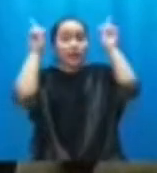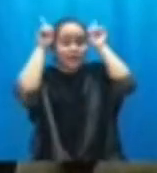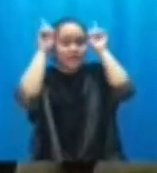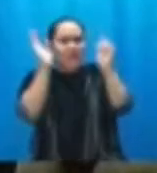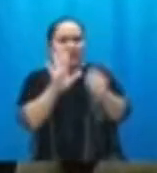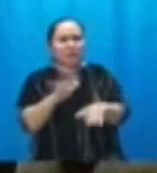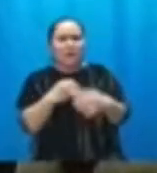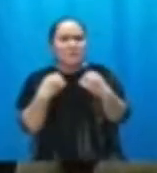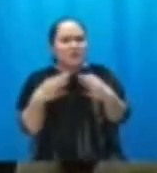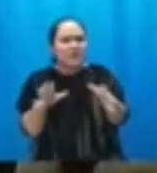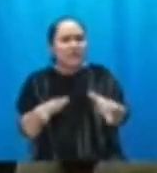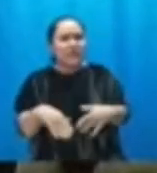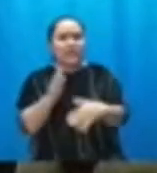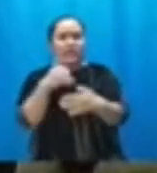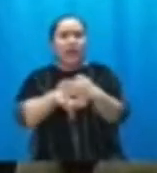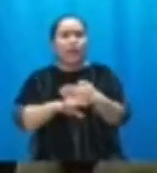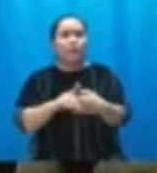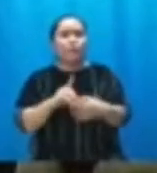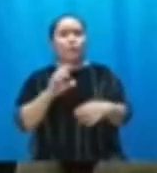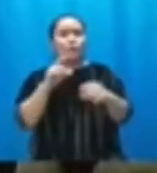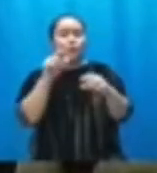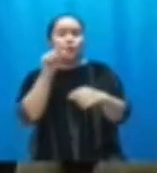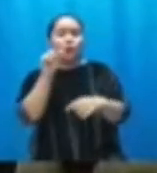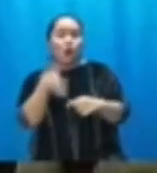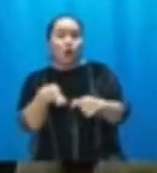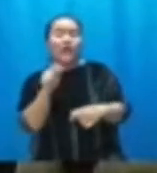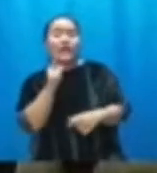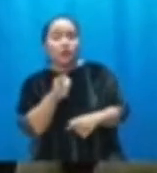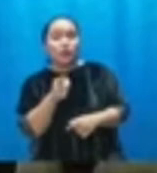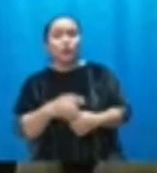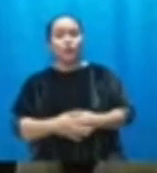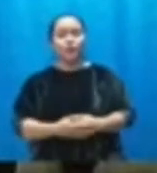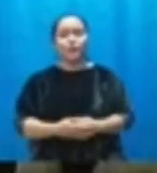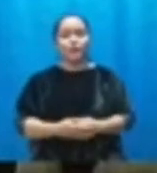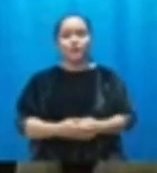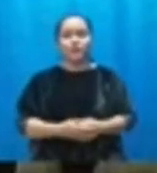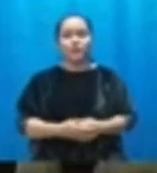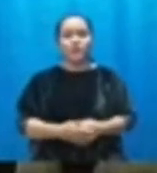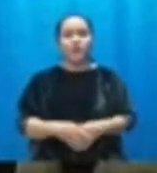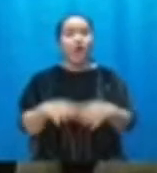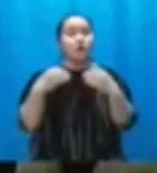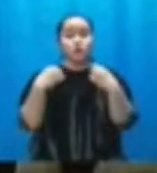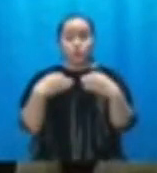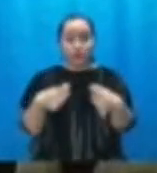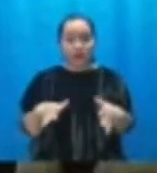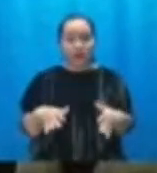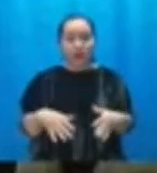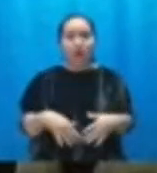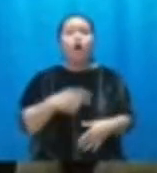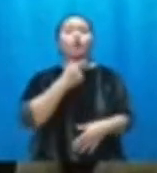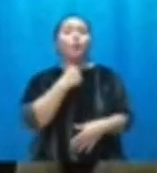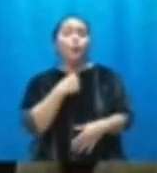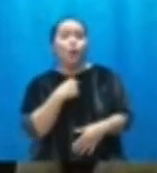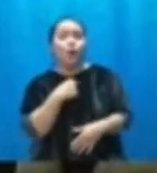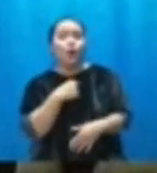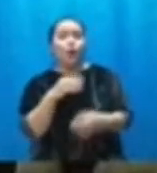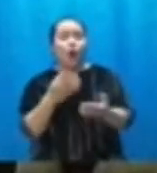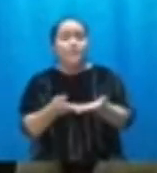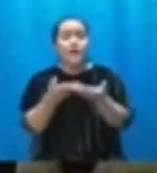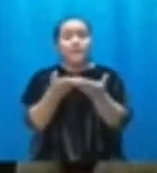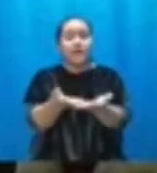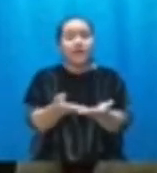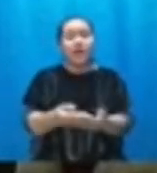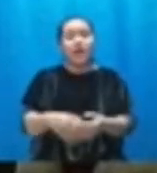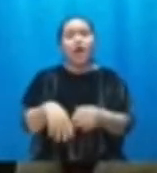Di dalam orang itu ya hai hai Hai sudah bolak-balik Imam itu memberi